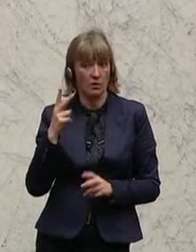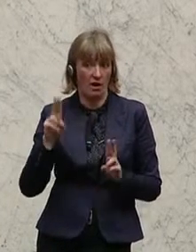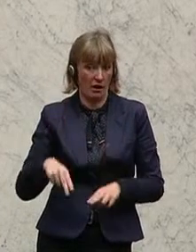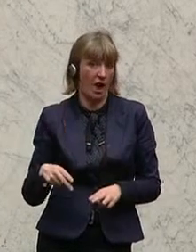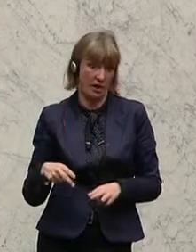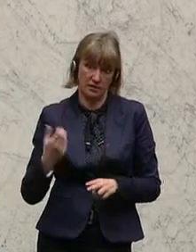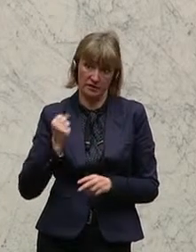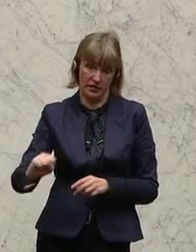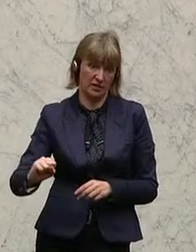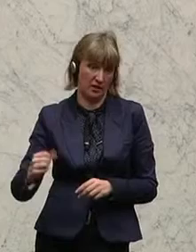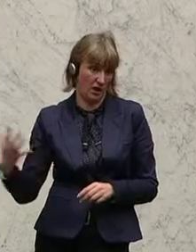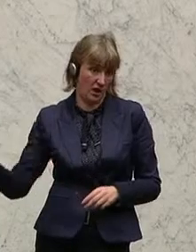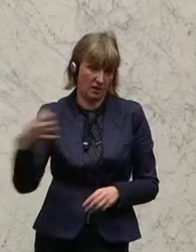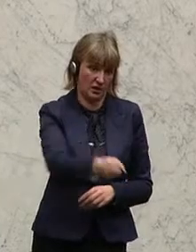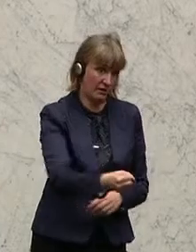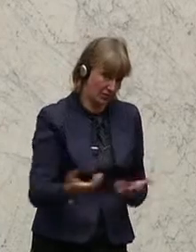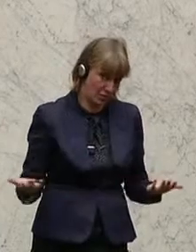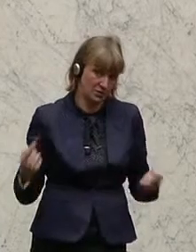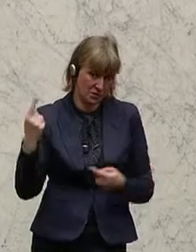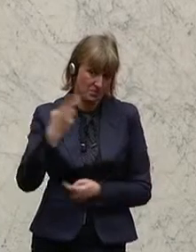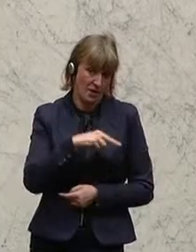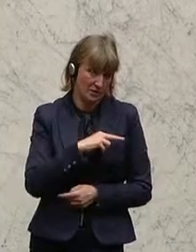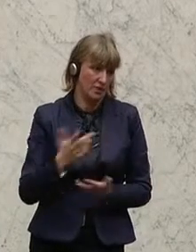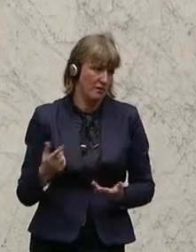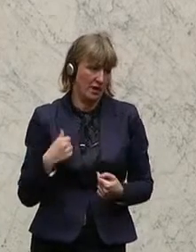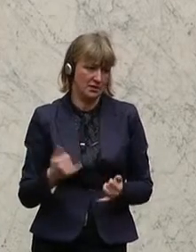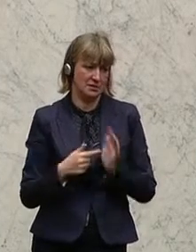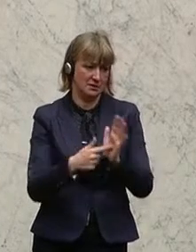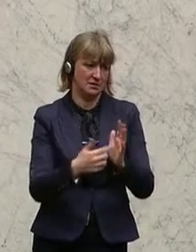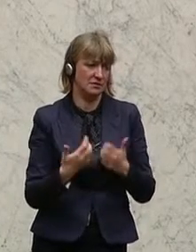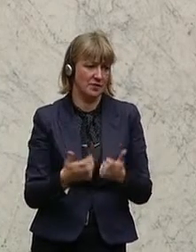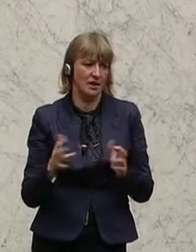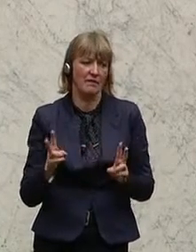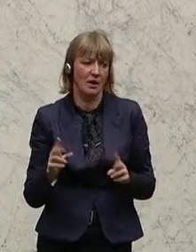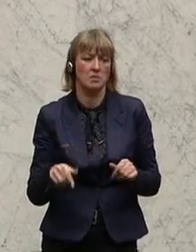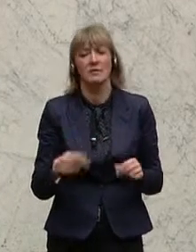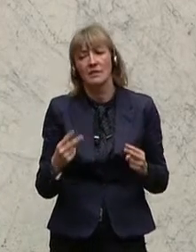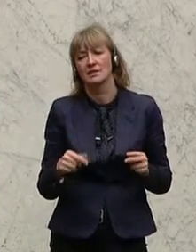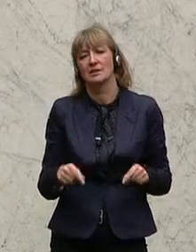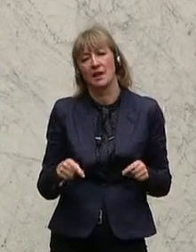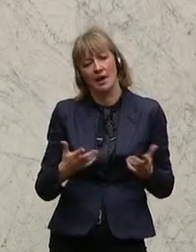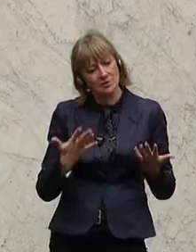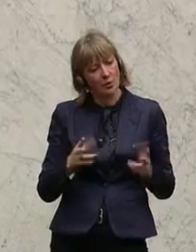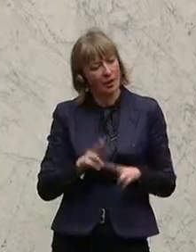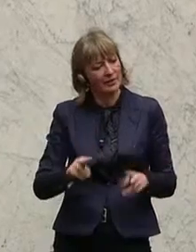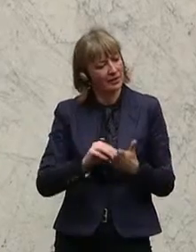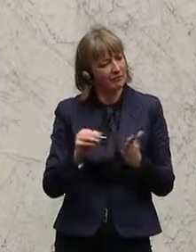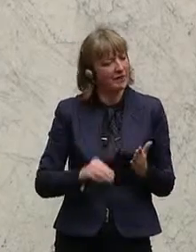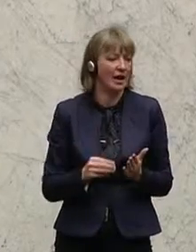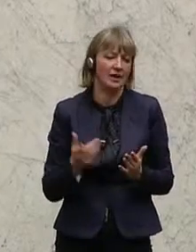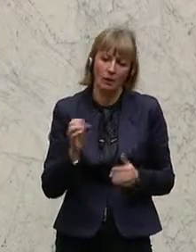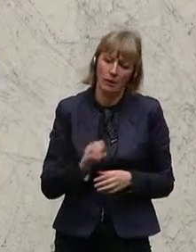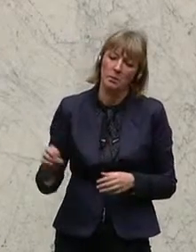völkerrechtswidrige Intervention. Ich habe das deswegen hier auch ein wenig dargestellt, weil ich glaube, dass es wichtig ist, dass mit diesen und ähnlichen Verträgen